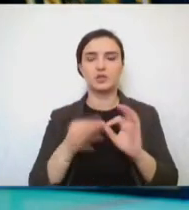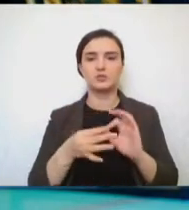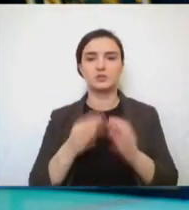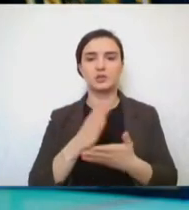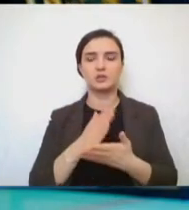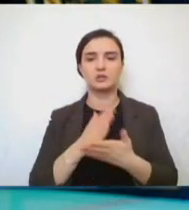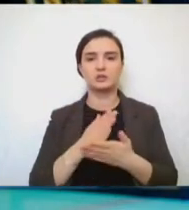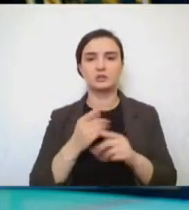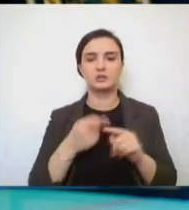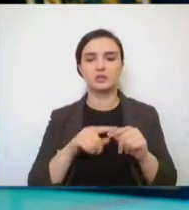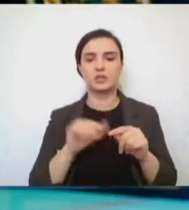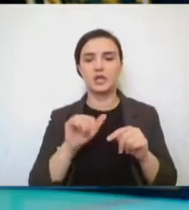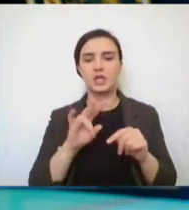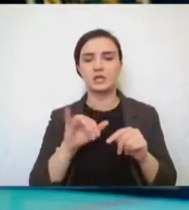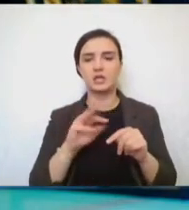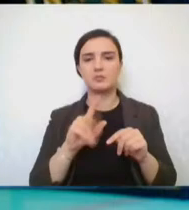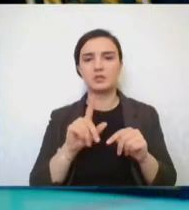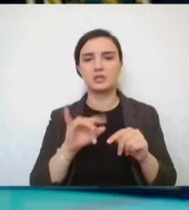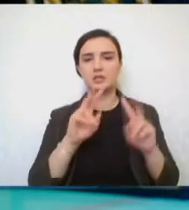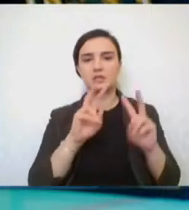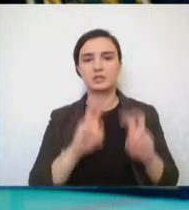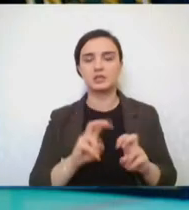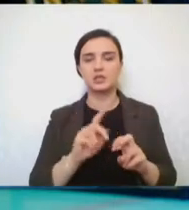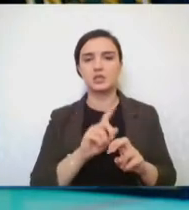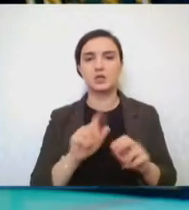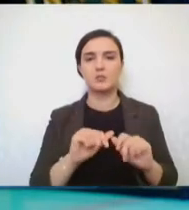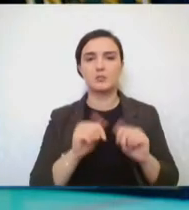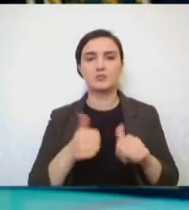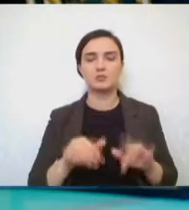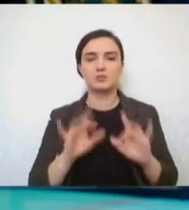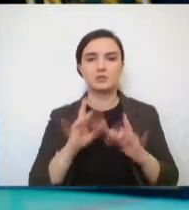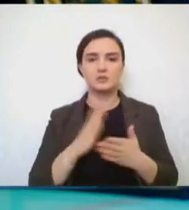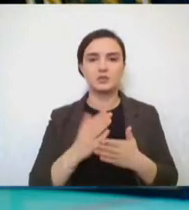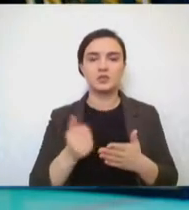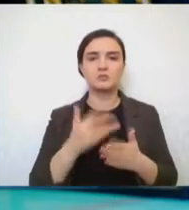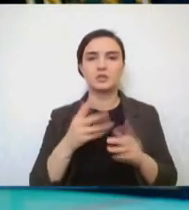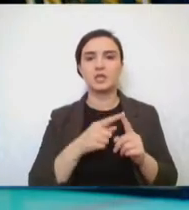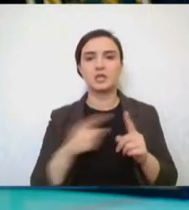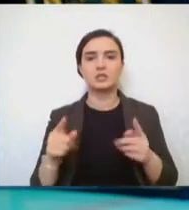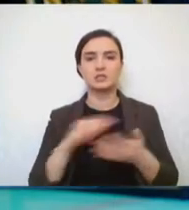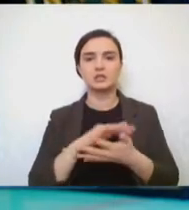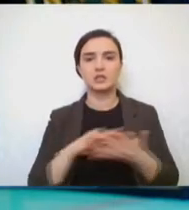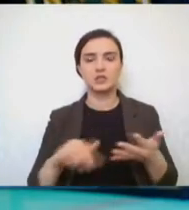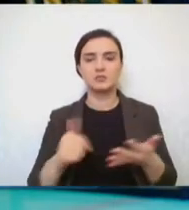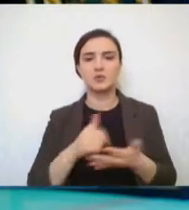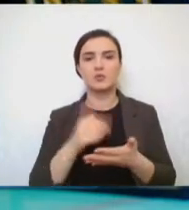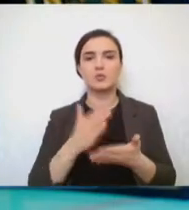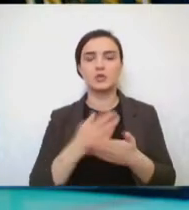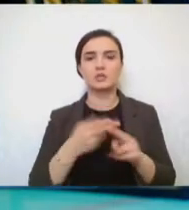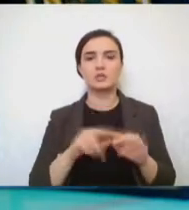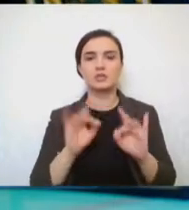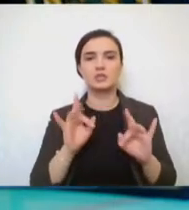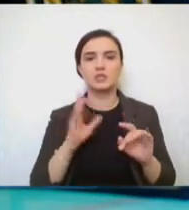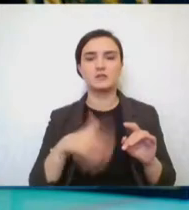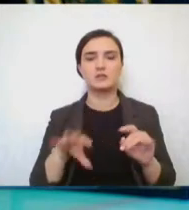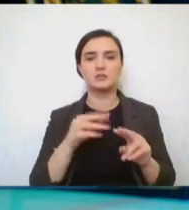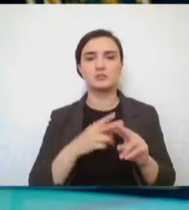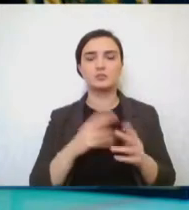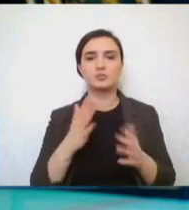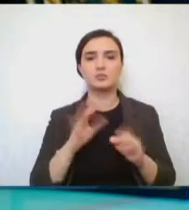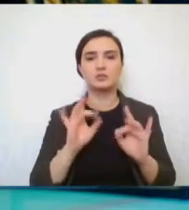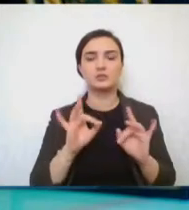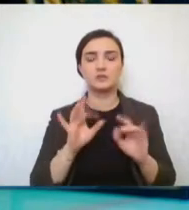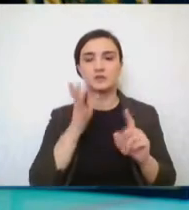ანამნეზური მონაცემების შესაკრები, რა სახის ტკივილია, რამდენი ხანი გრძელდება, როგორ არის ეს ტკივილი, იმიტომ რომ თუ ტკივილი ხანგრძლივად